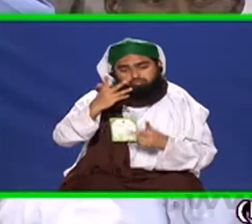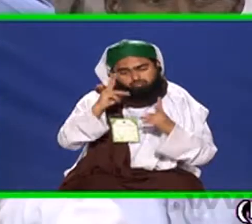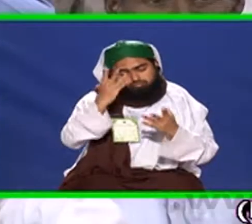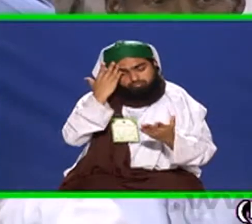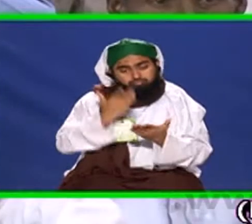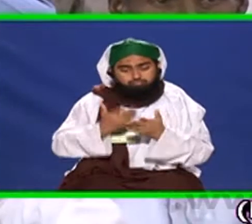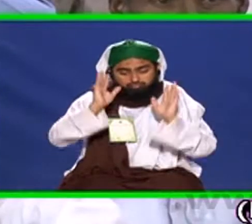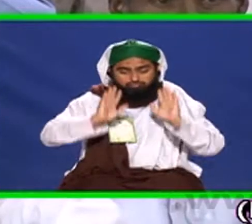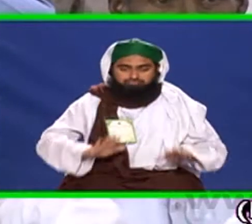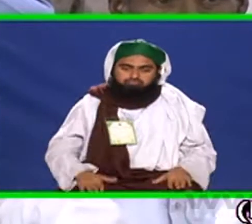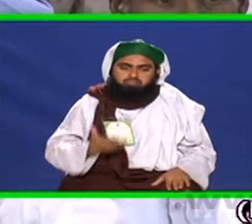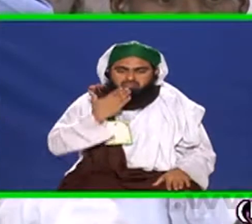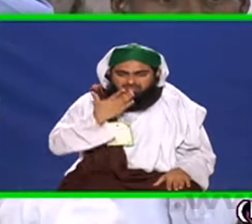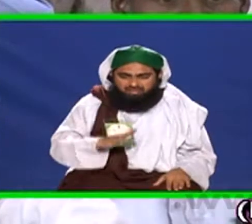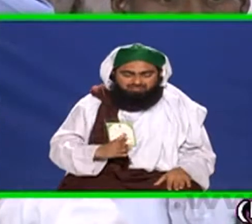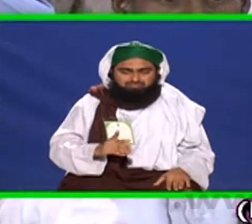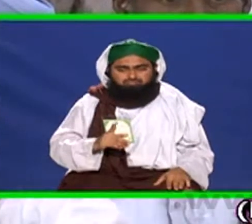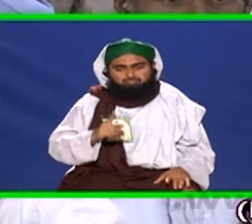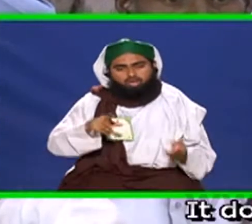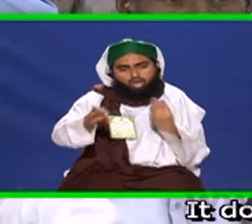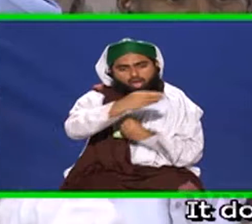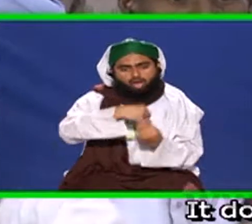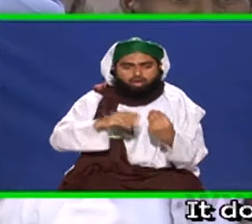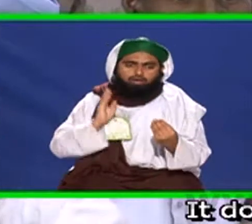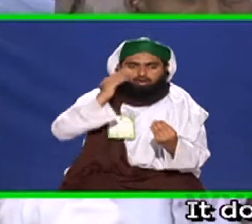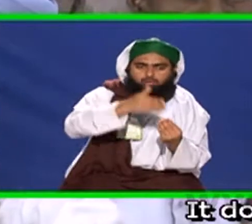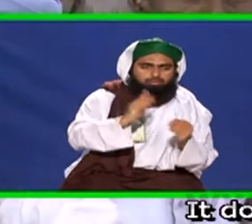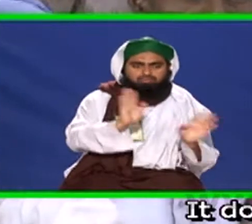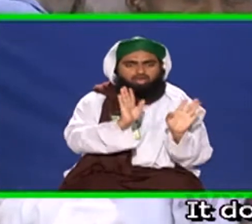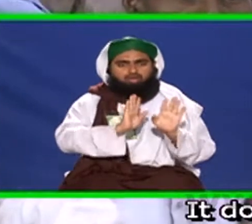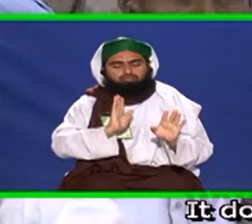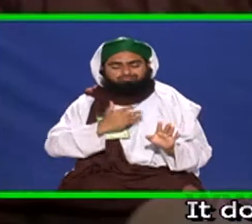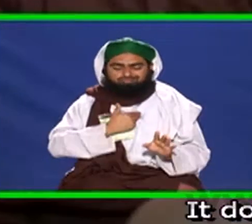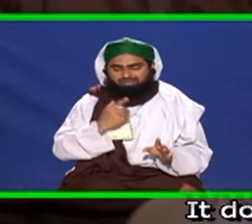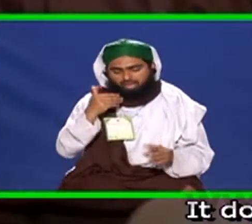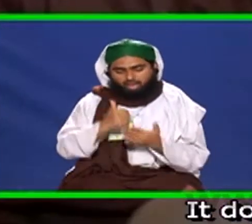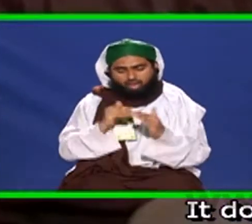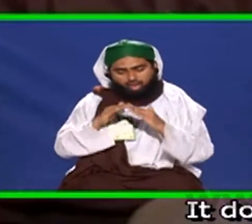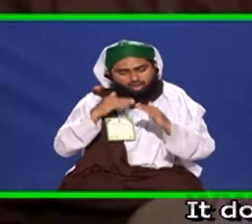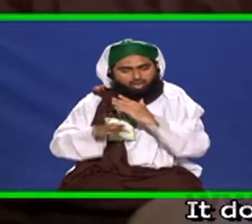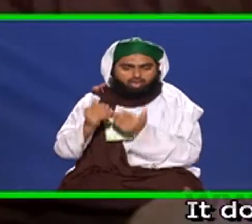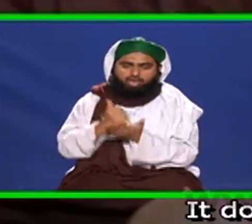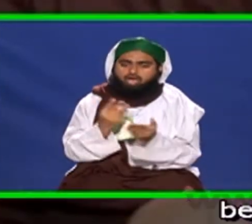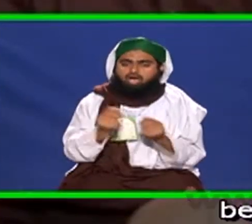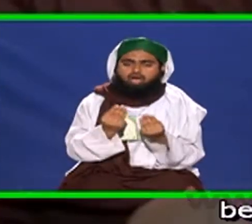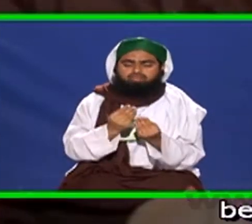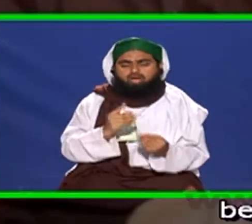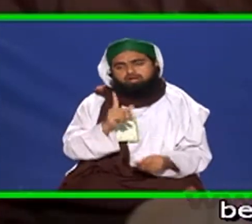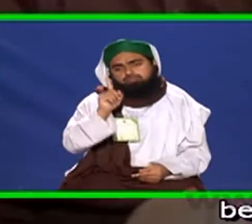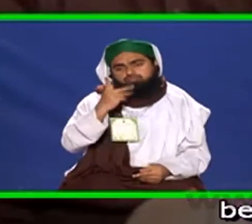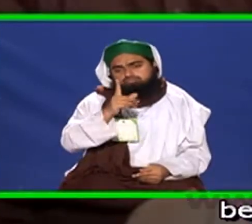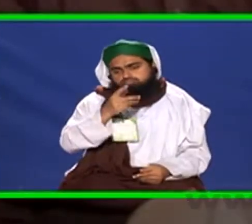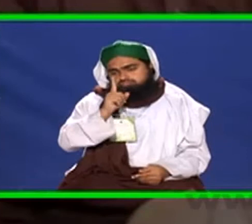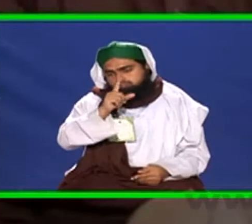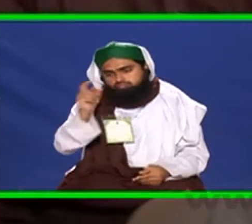100 حج، یہ اللہ تعالیٰ کا کتنا کرم ہے۔ اس کے معنی یہ نہیں کہ اس حج پر نہ جائے، صاحب اس حج سے تو